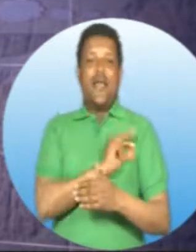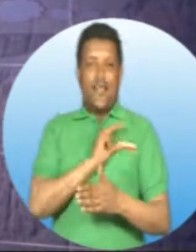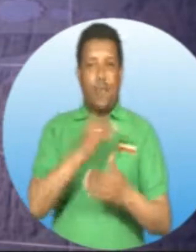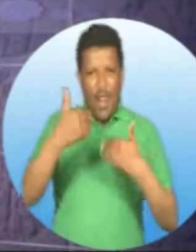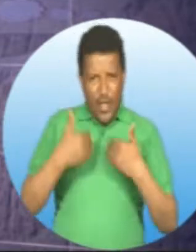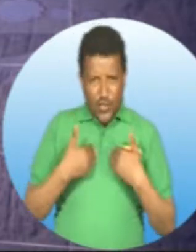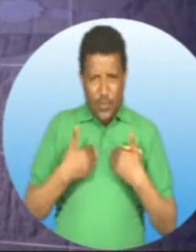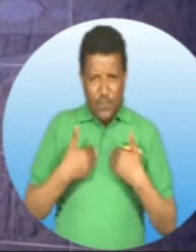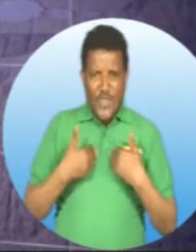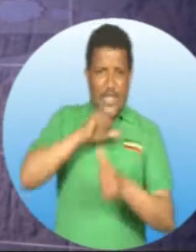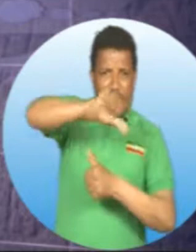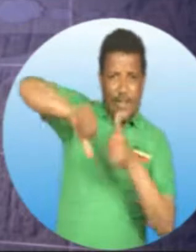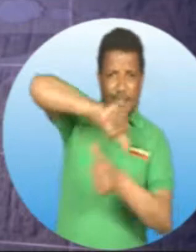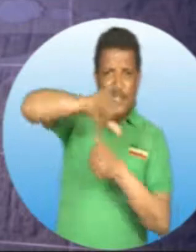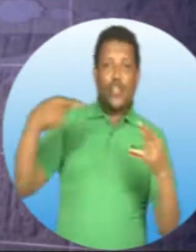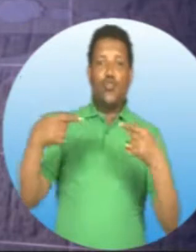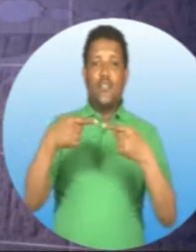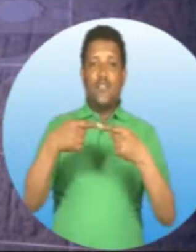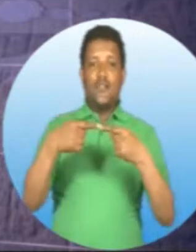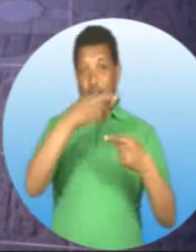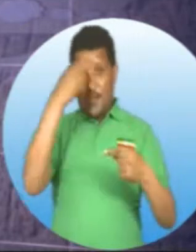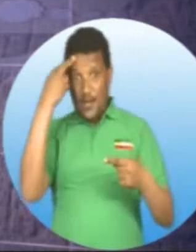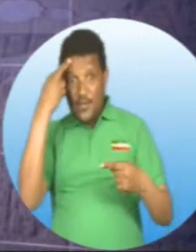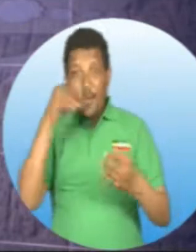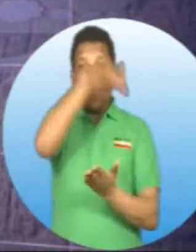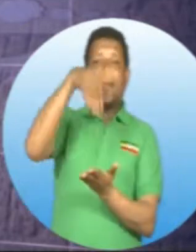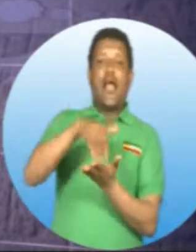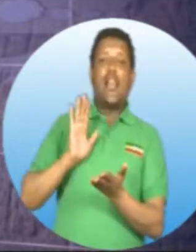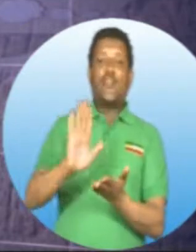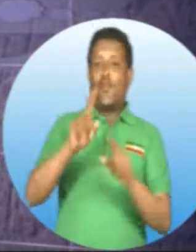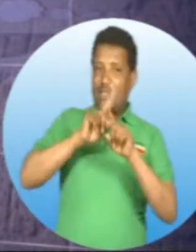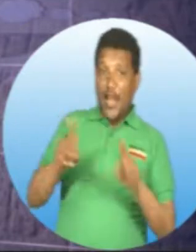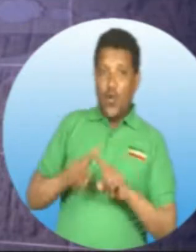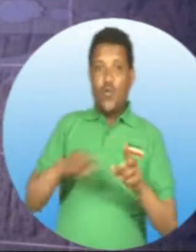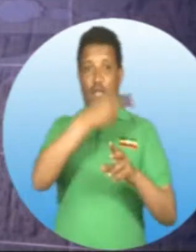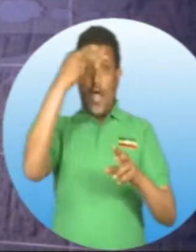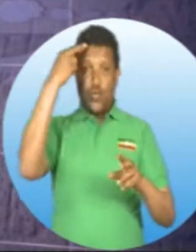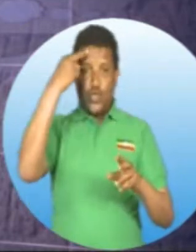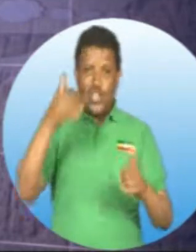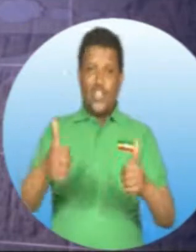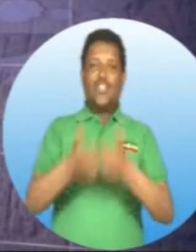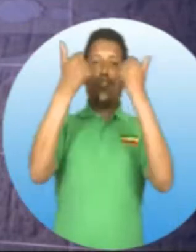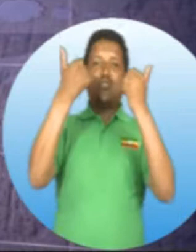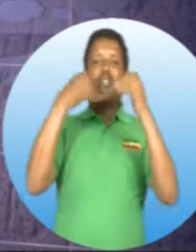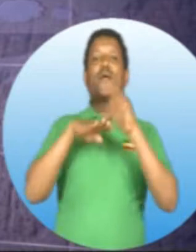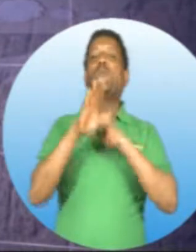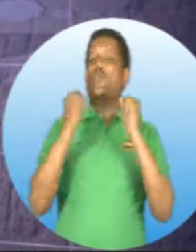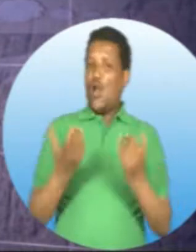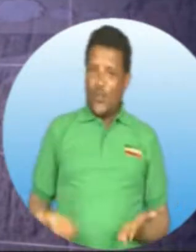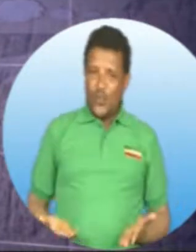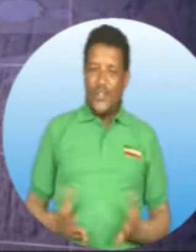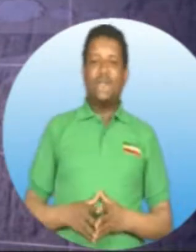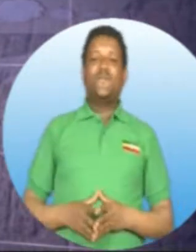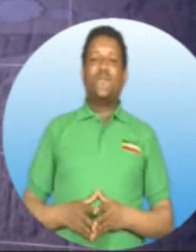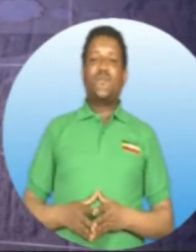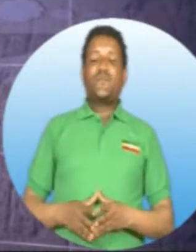ባህሪያት ባላቸው እርስ በርሳዊ ግንኙነት የተነሳ በመካከላቸው በተለያዩ ምክንያቶች ግጭት ውስጥ ሊገቡ